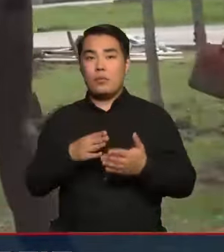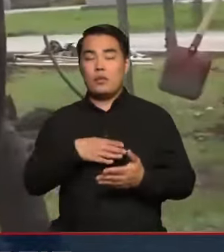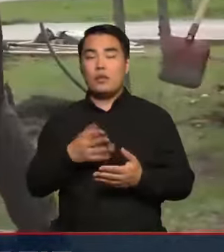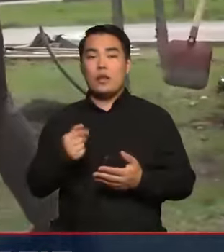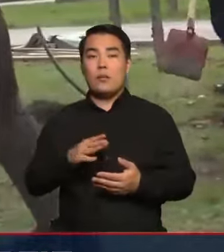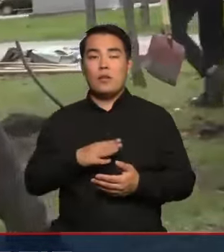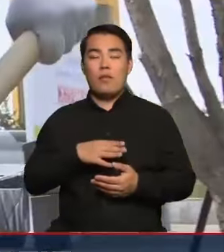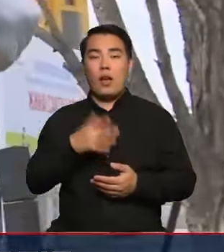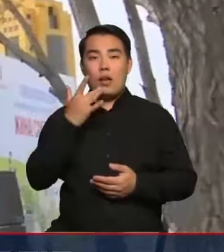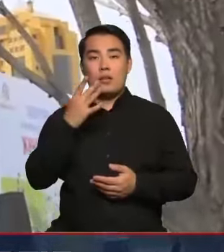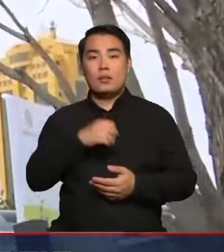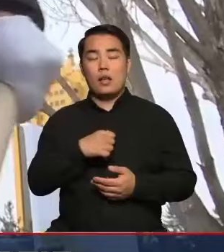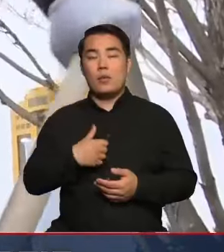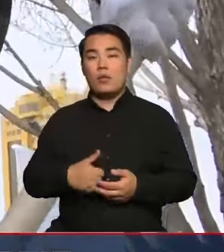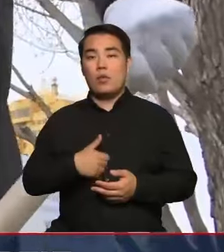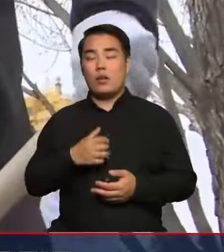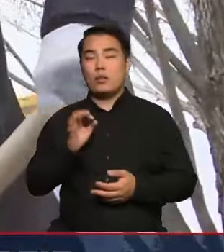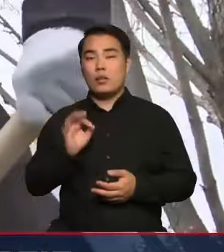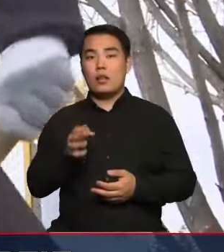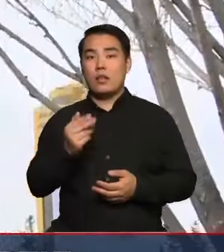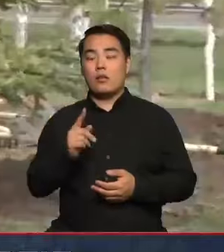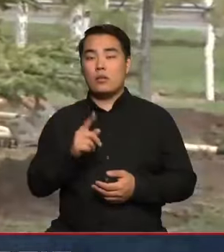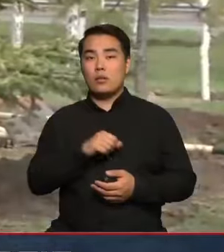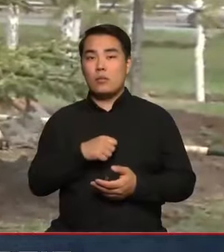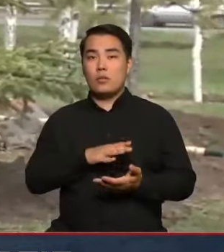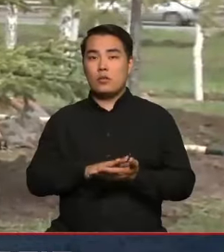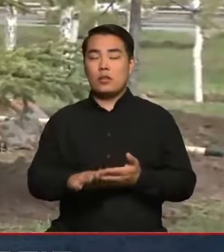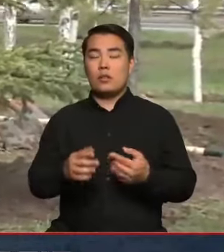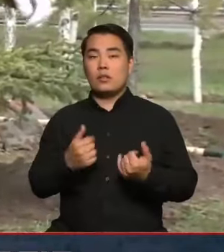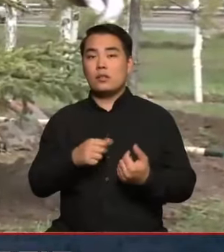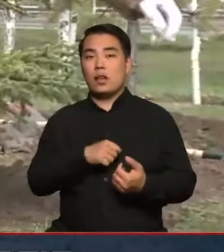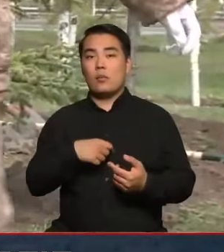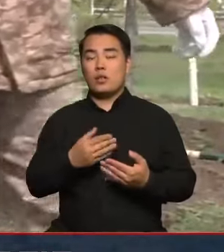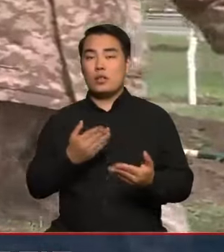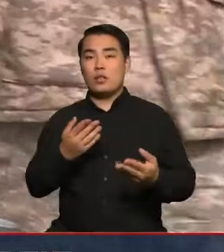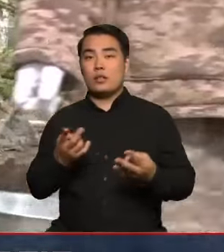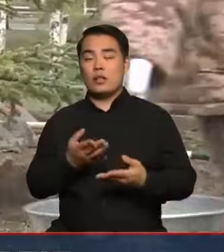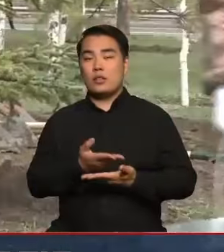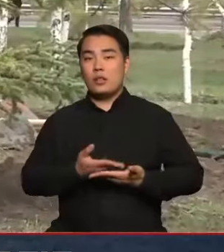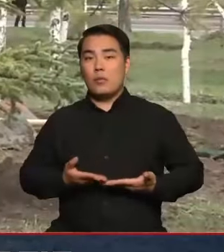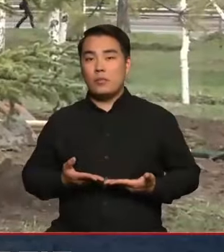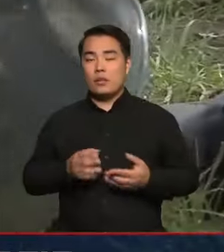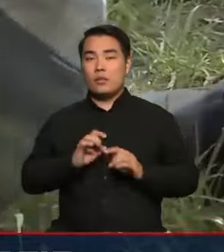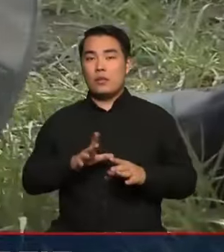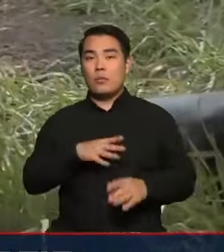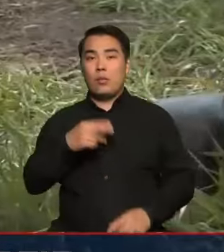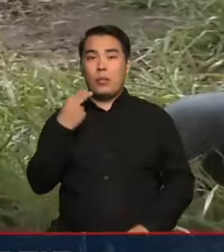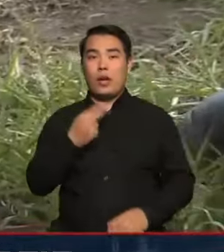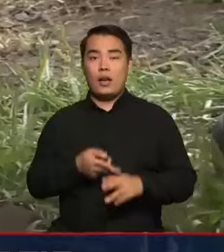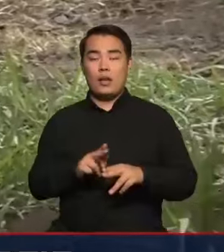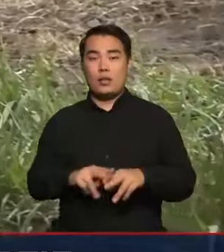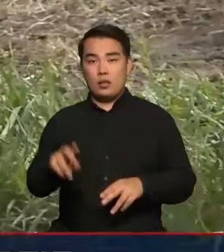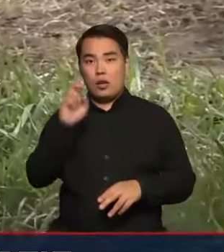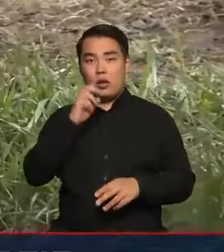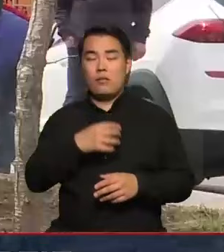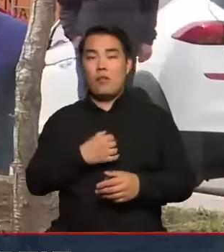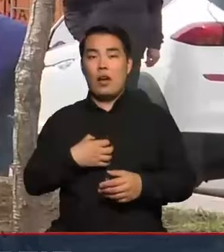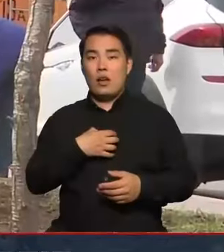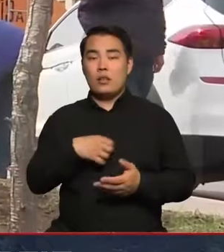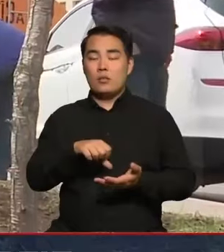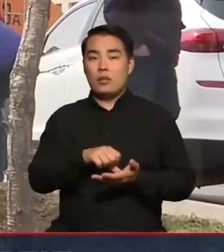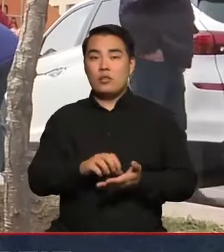Әрине, шетелдіктердің мақтағаны жақсы, бірақ тазалық өзгелерден бұрын өзімізге керек деді президент. Өйткені өркениетте елдің басты